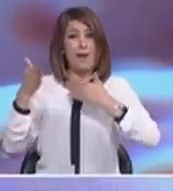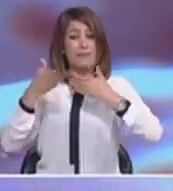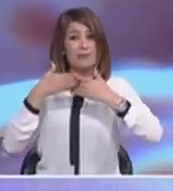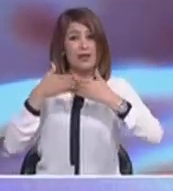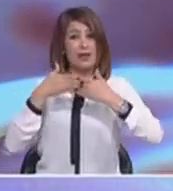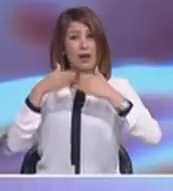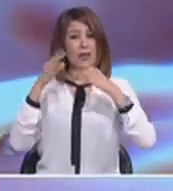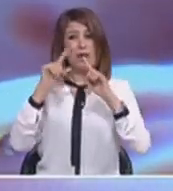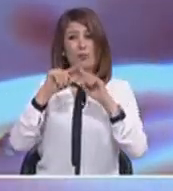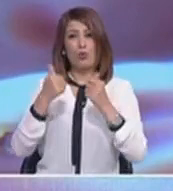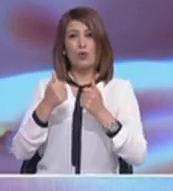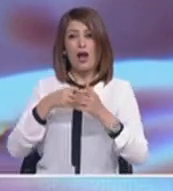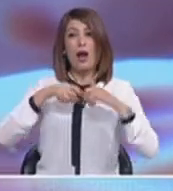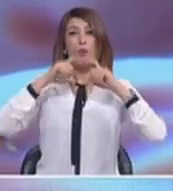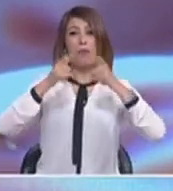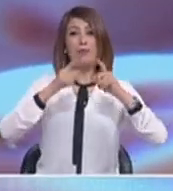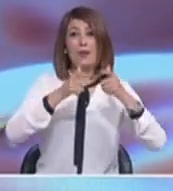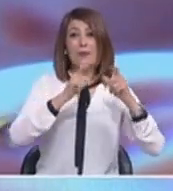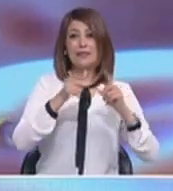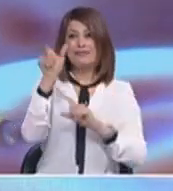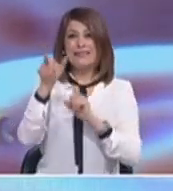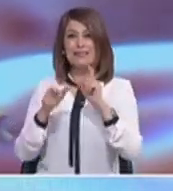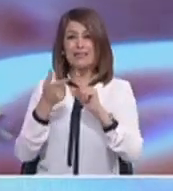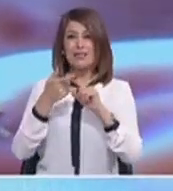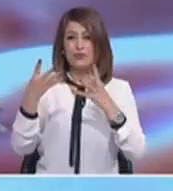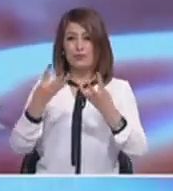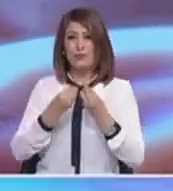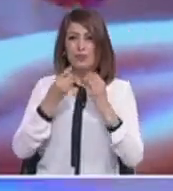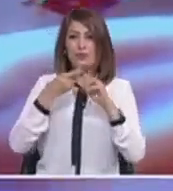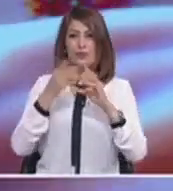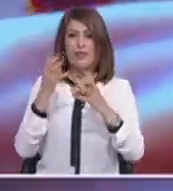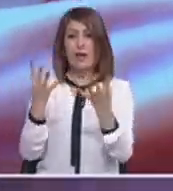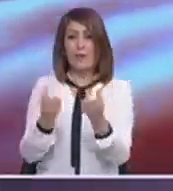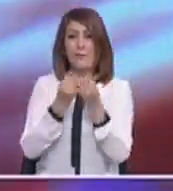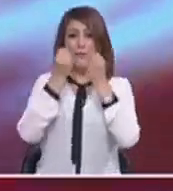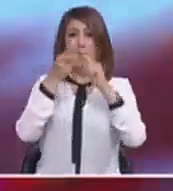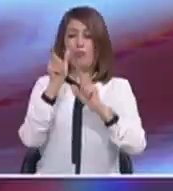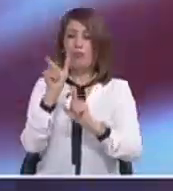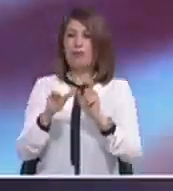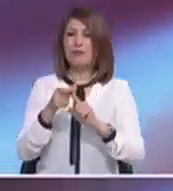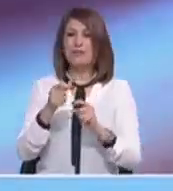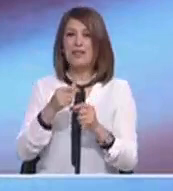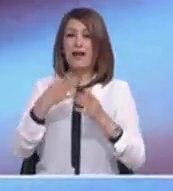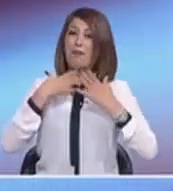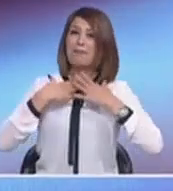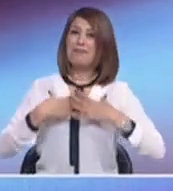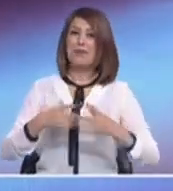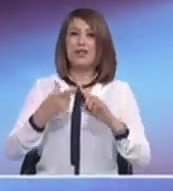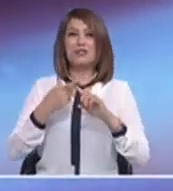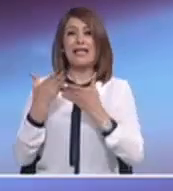وجيت اللي عنده في الكل يعني حجب الحقي اكثر وعلى خاطر يعني حاجه محليه